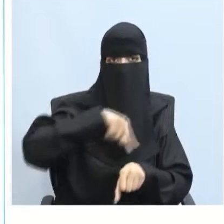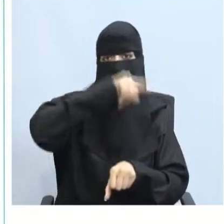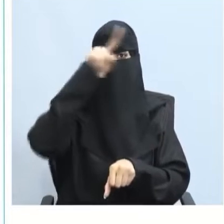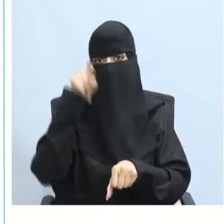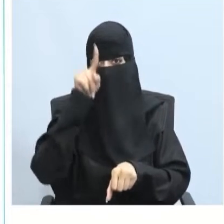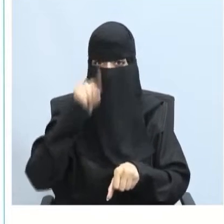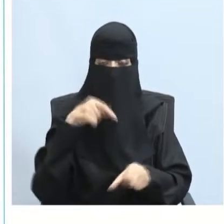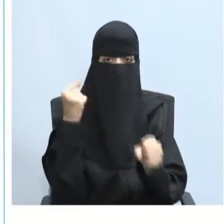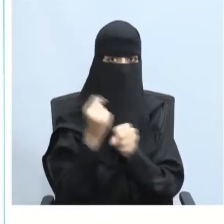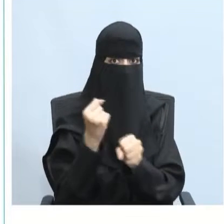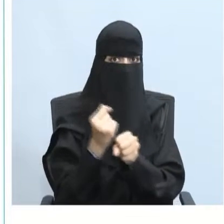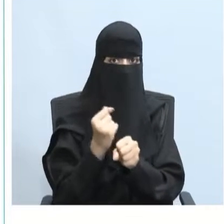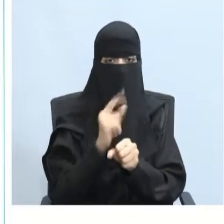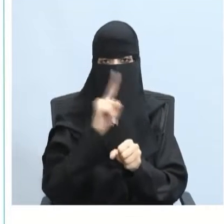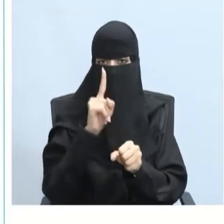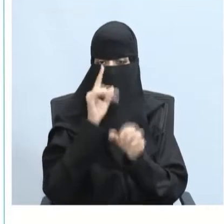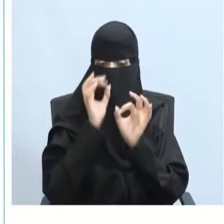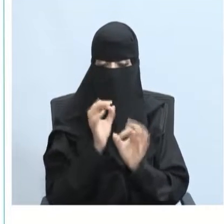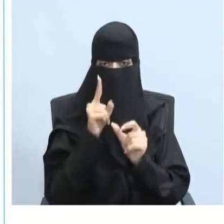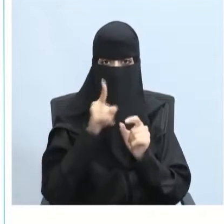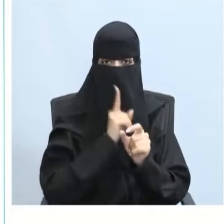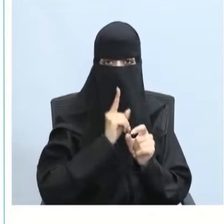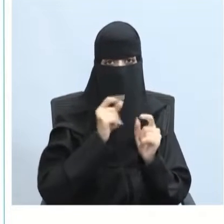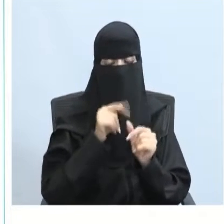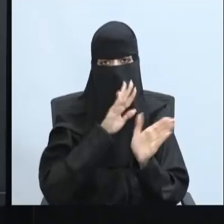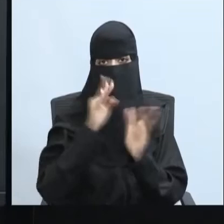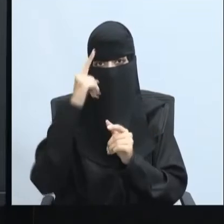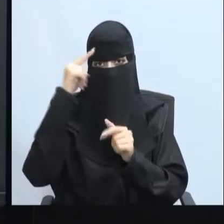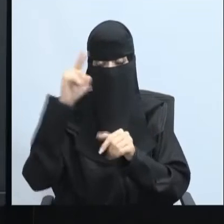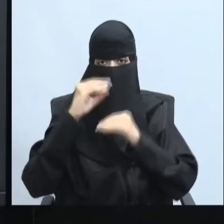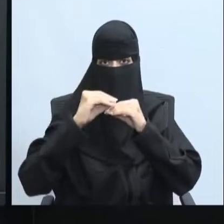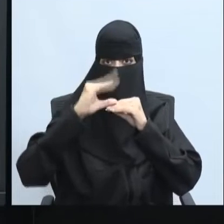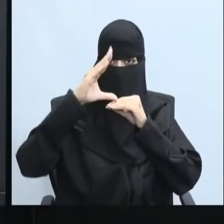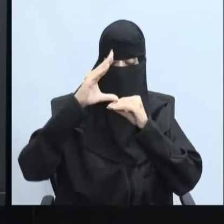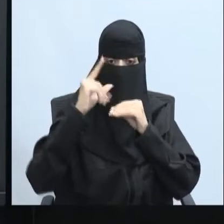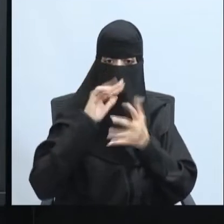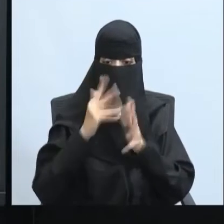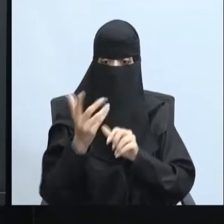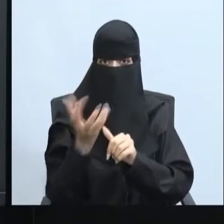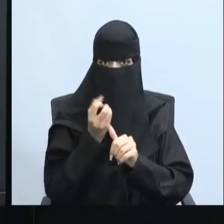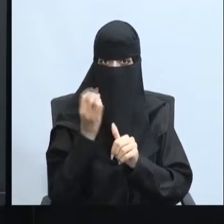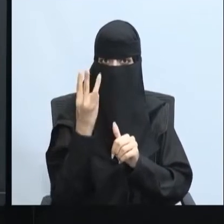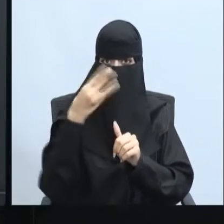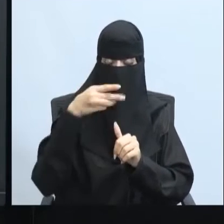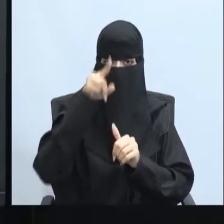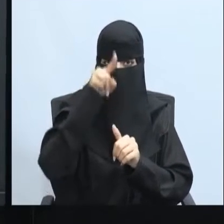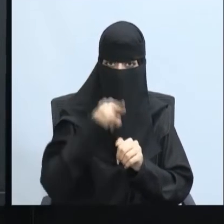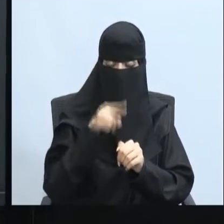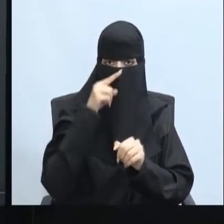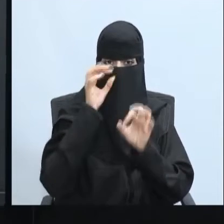اذا كان لدينا مشروع يحتاج مثلا 30 يوما فتقدير يجب على مدير المشروع